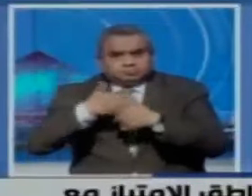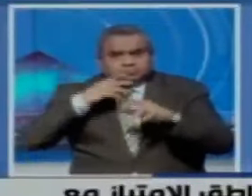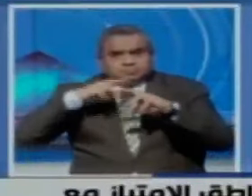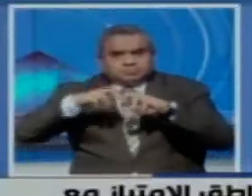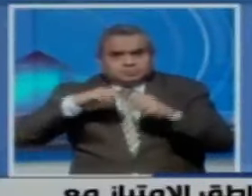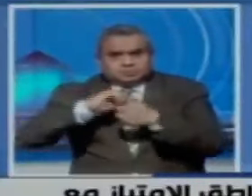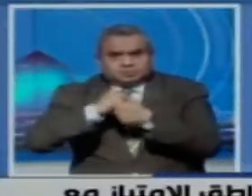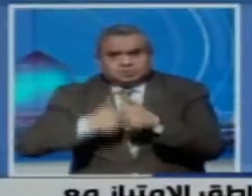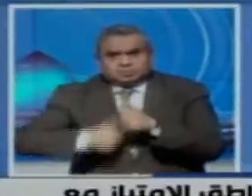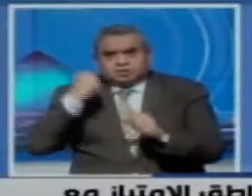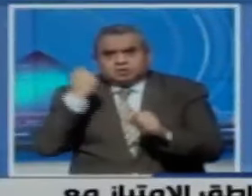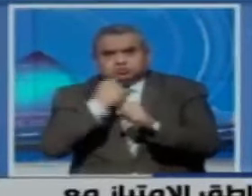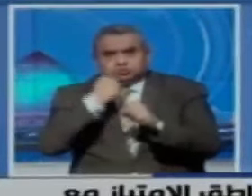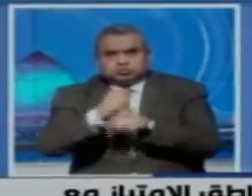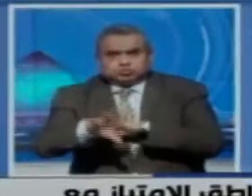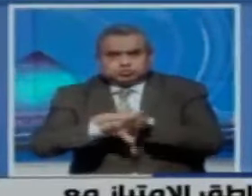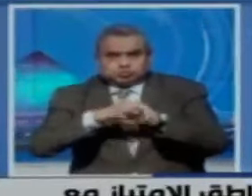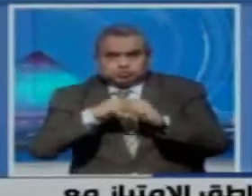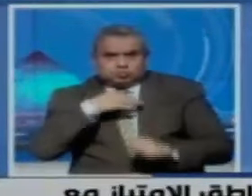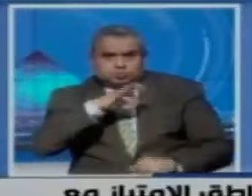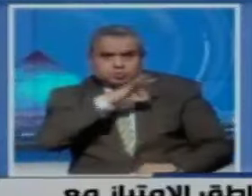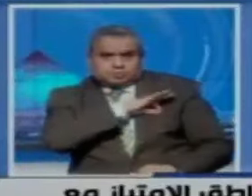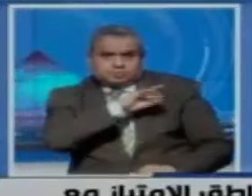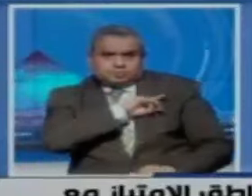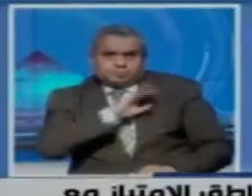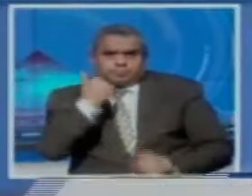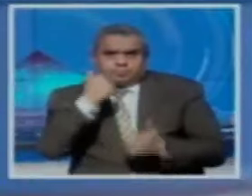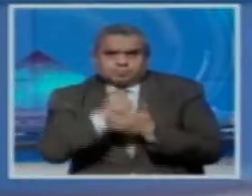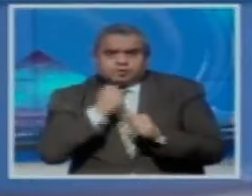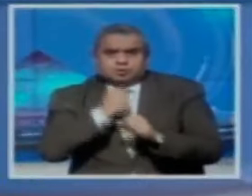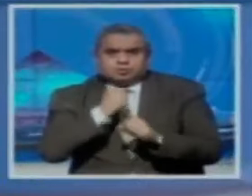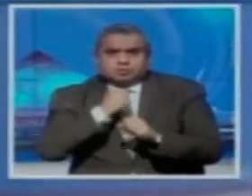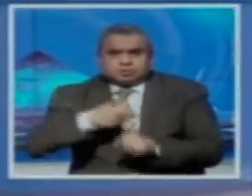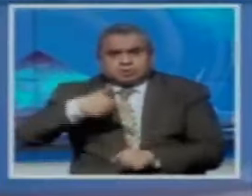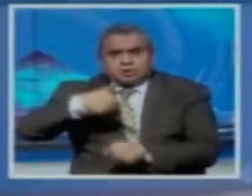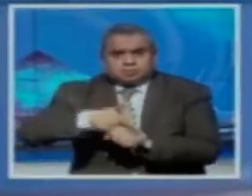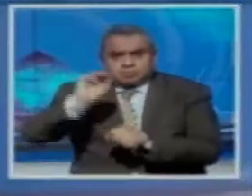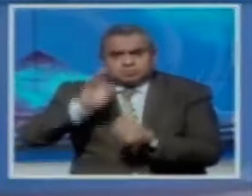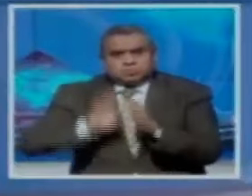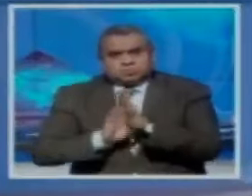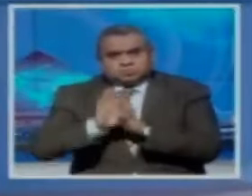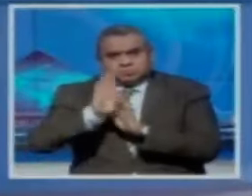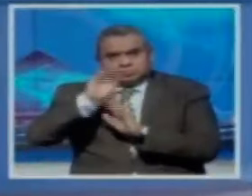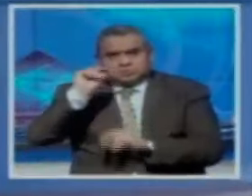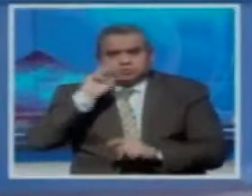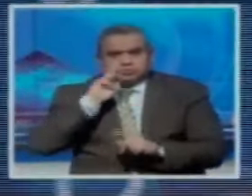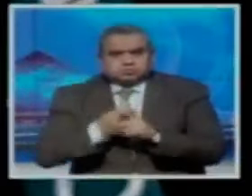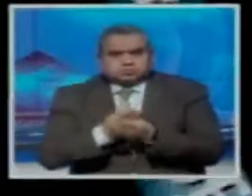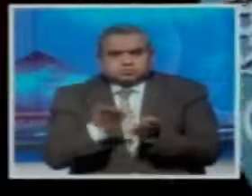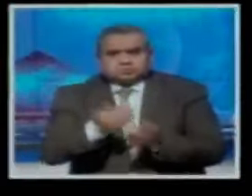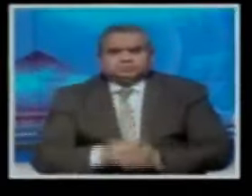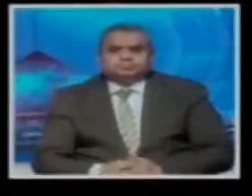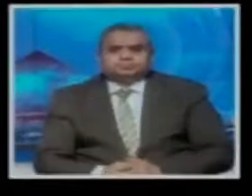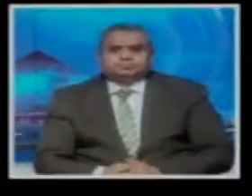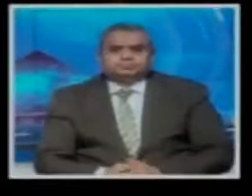الاتفاق وتحقيق نتائج أعمال تضاف لما يحققه قطاع التعدين من تطور.